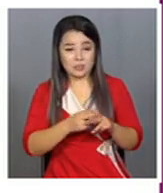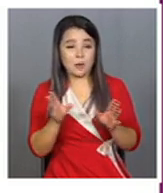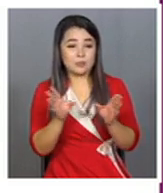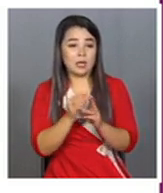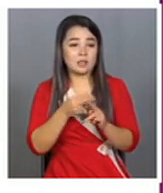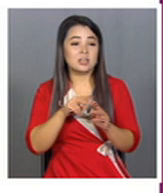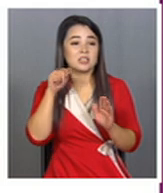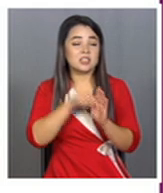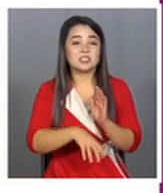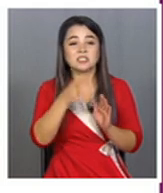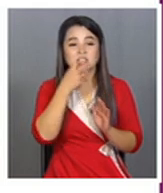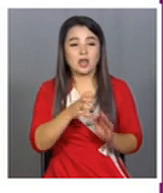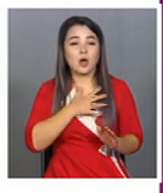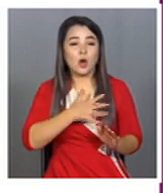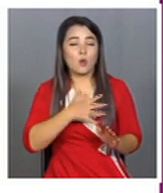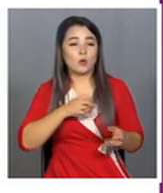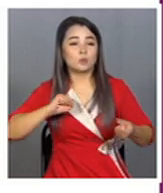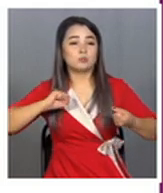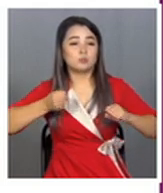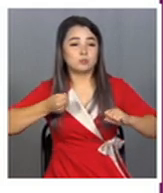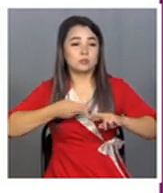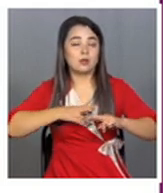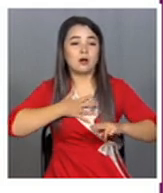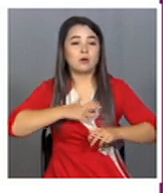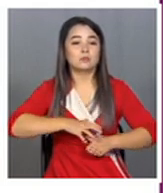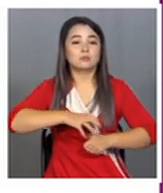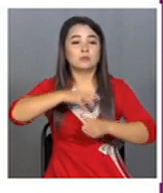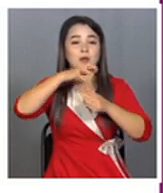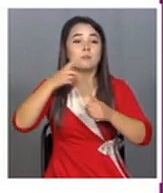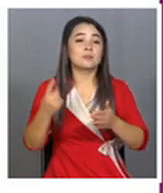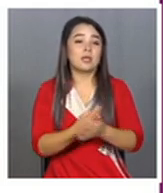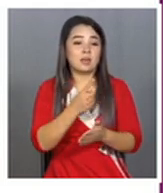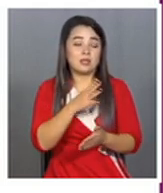ішіне ыстық ауа толтырылған ауа шарымен бірінші рет ұшты.